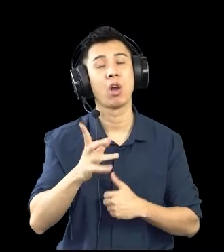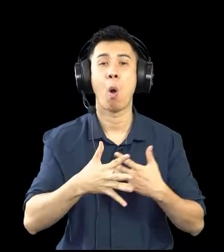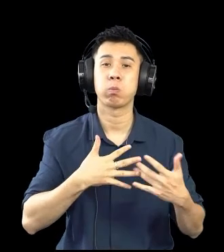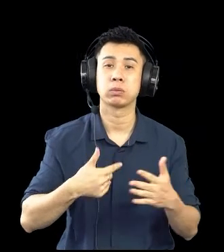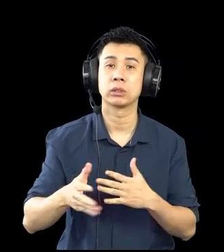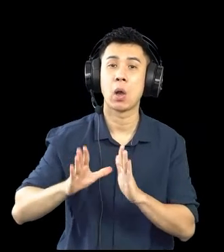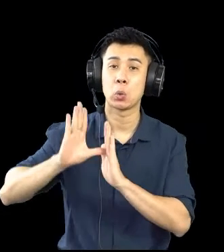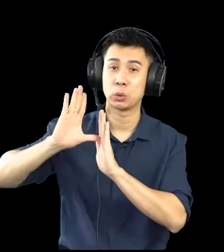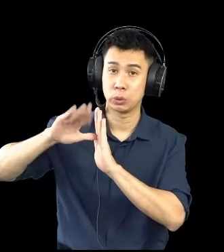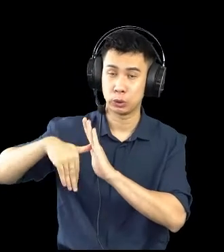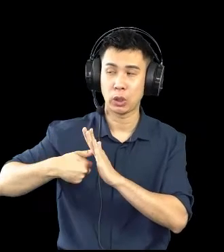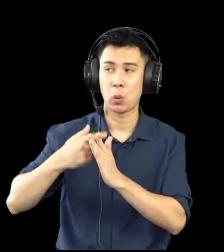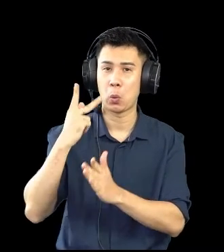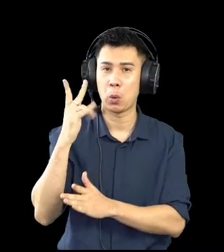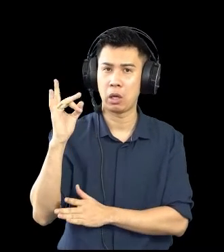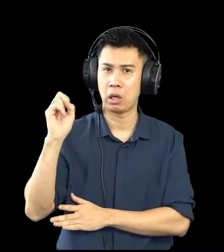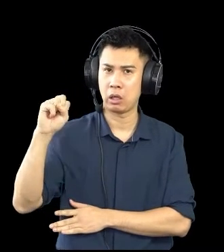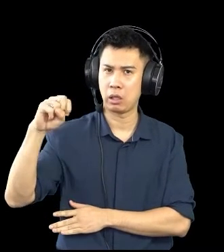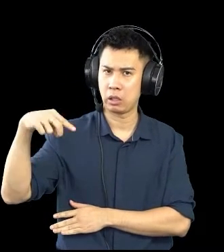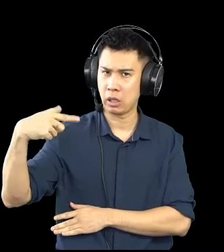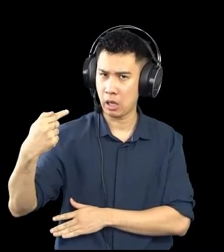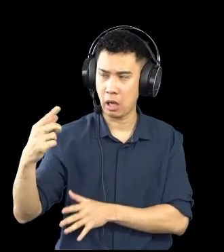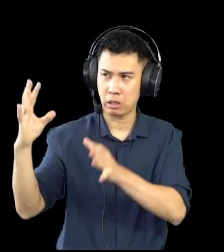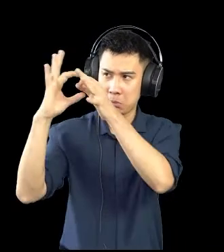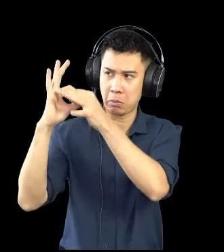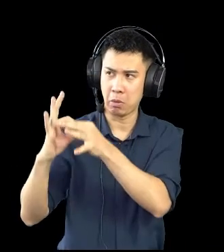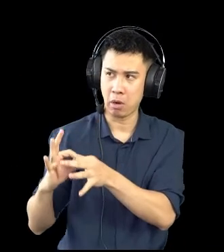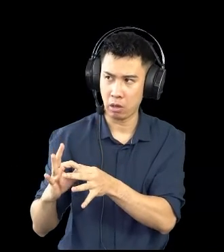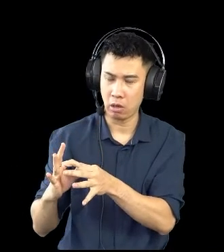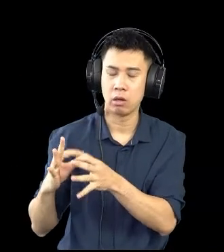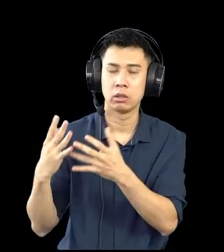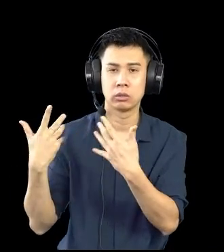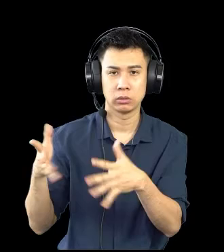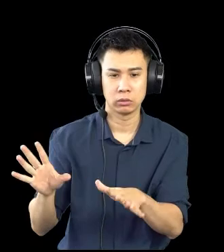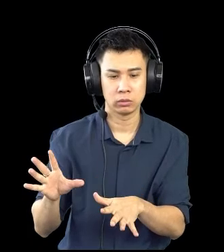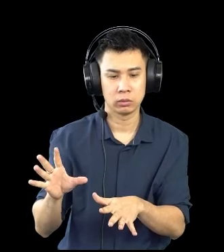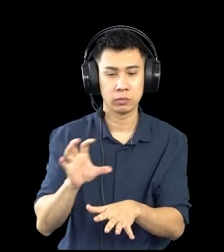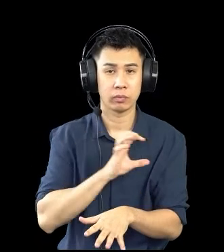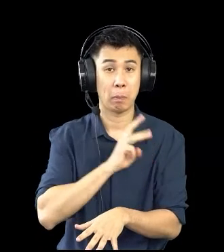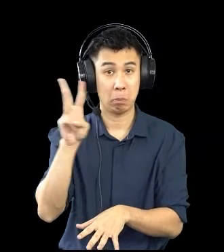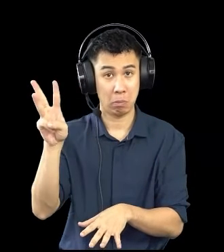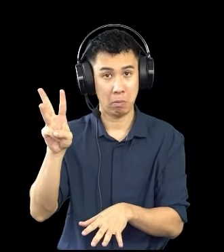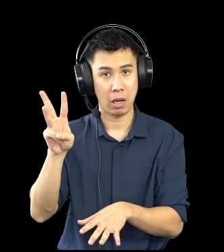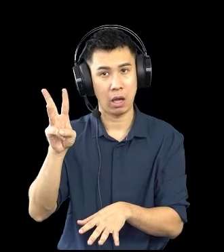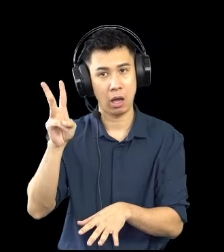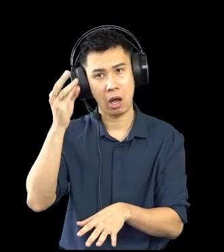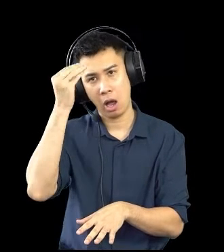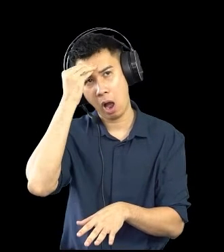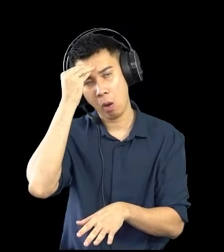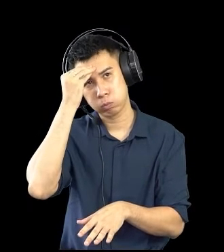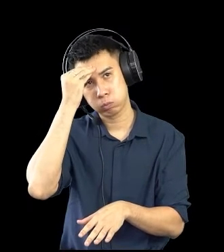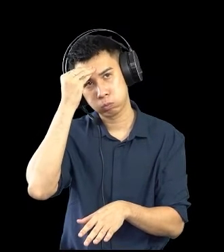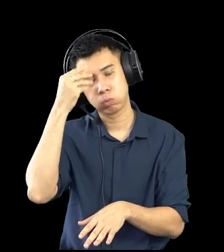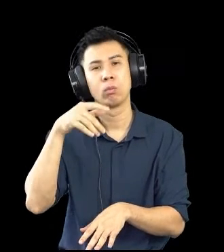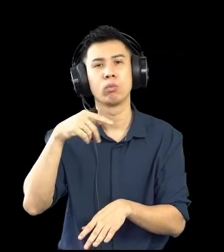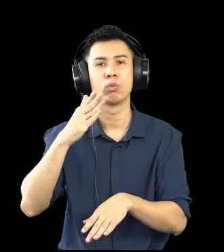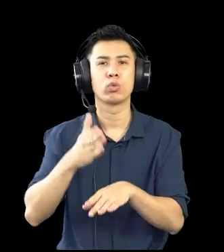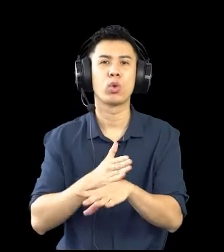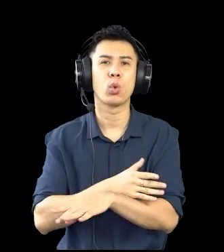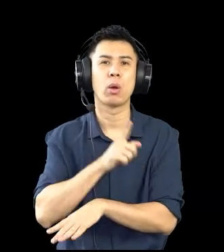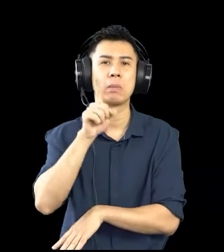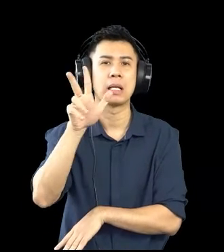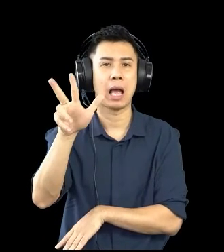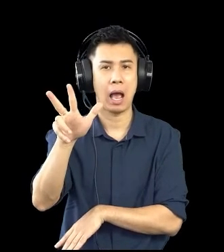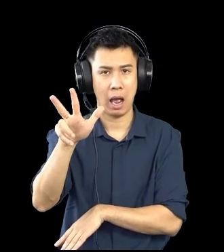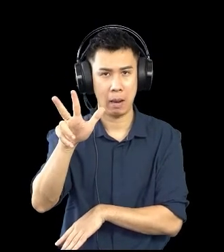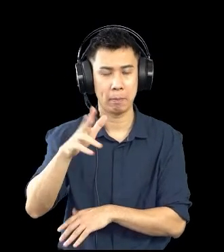em kết nối với bạn Khang thì Khang cái thời điểm bạn tốt nghiệp cấp 3 thì bạn đã là 18 tuổi rồi. Nên là sau khi đấy thì khi bọn em có reach